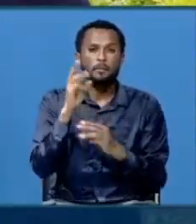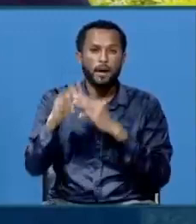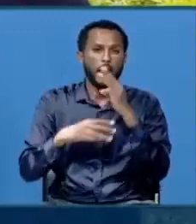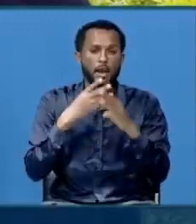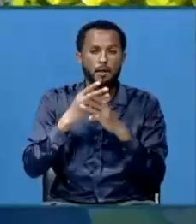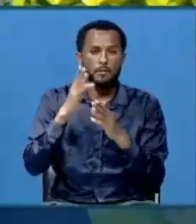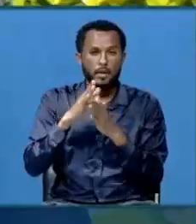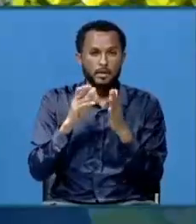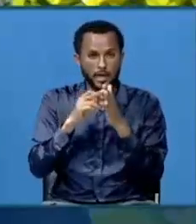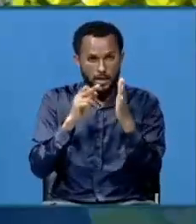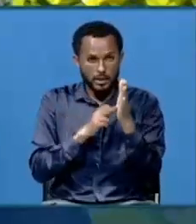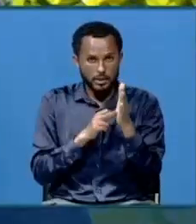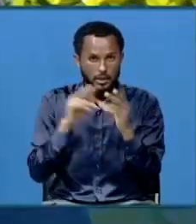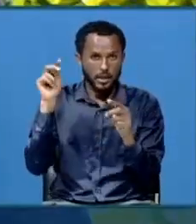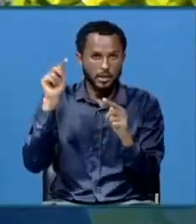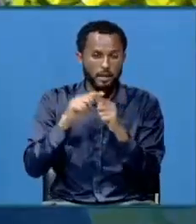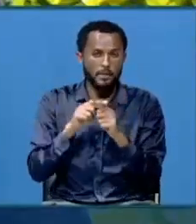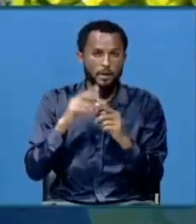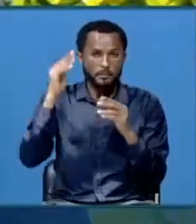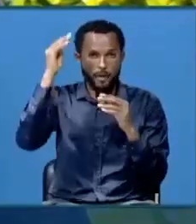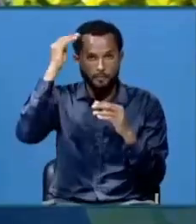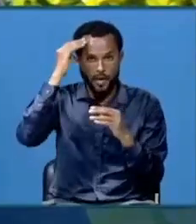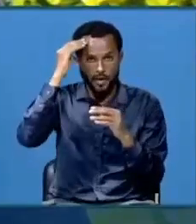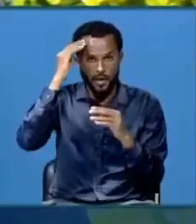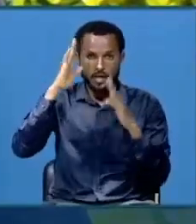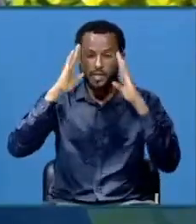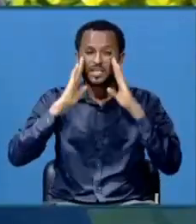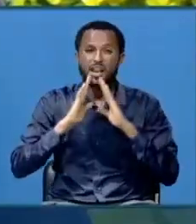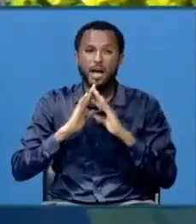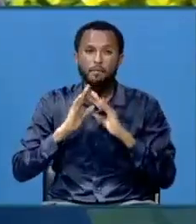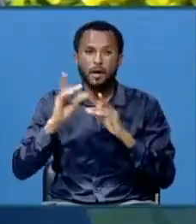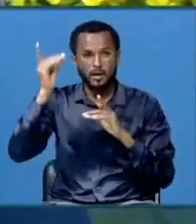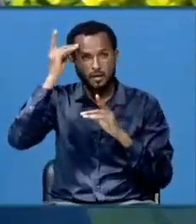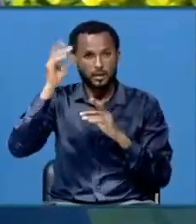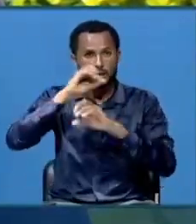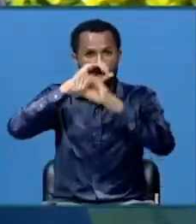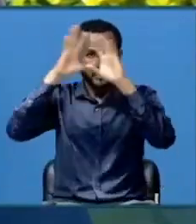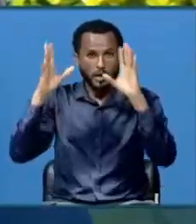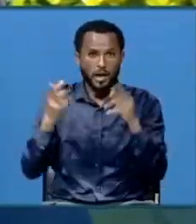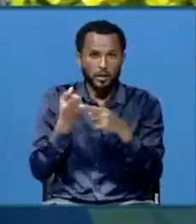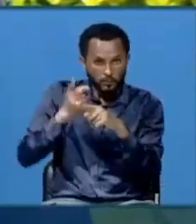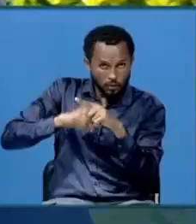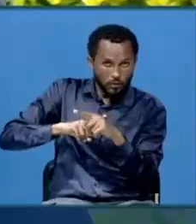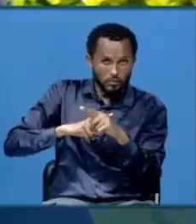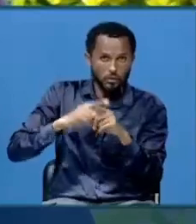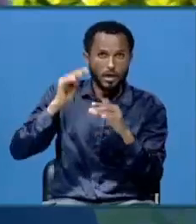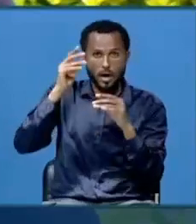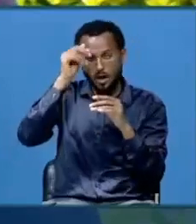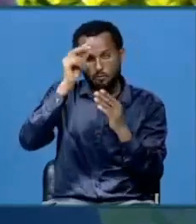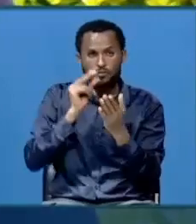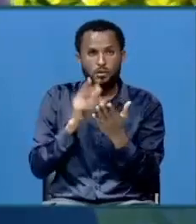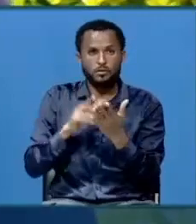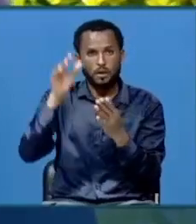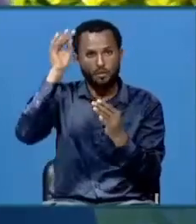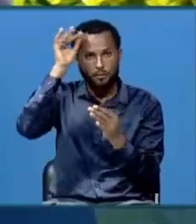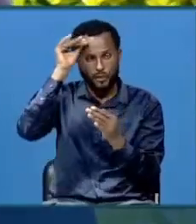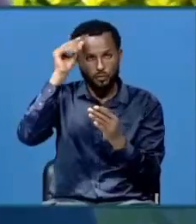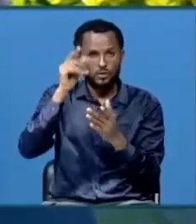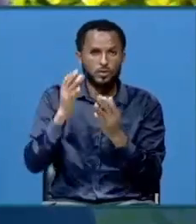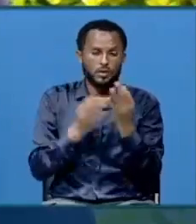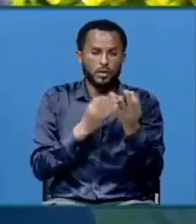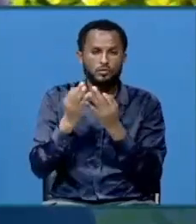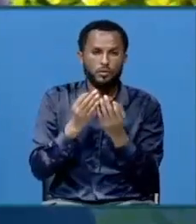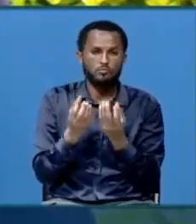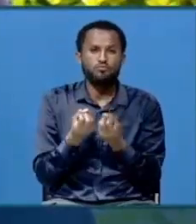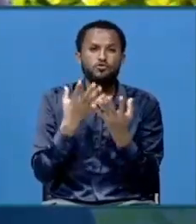ለኸ ሕጊ ናብ መንበረ ሰላማ ክሳቴ ብርሃን ከም እተመልሶም ድማ ብፁእ ሊቀ ጳጳስ ኣቡነ ጴጥሮስ ኣረጋጊፆም። ብዙሕ ሃብቲ